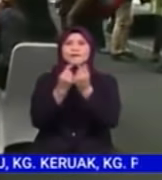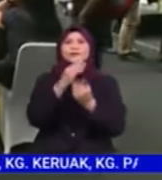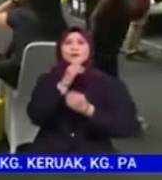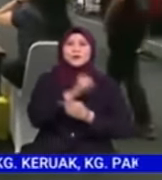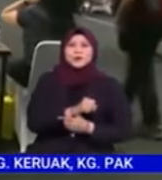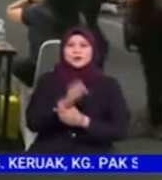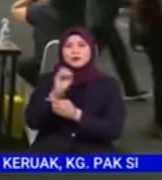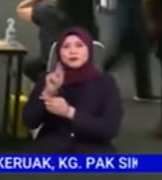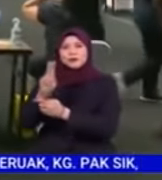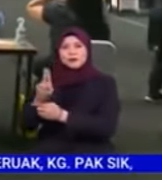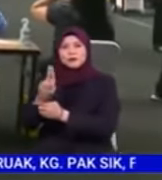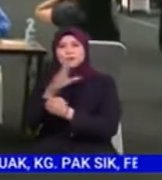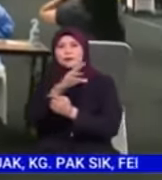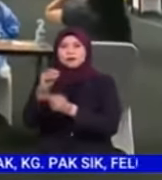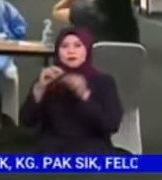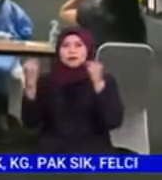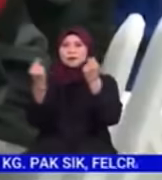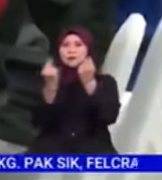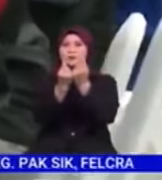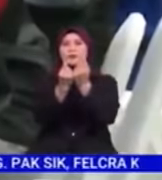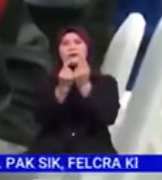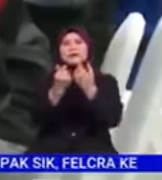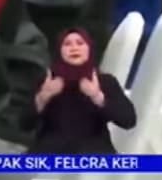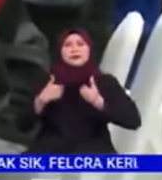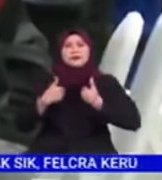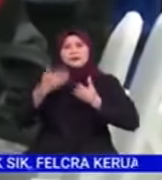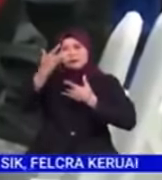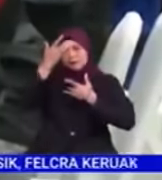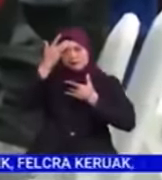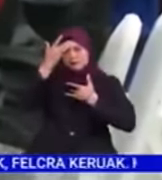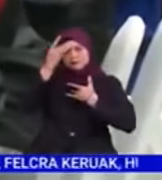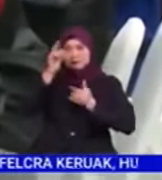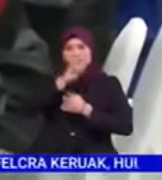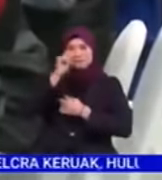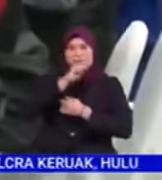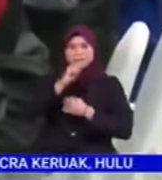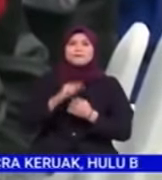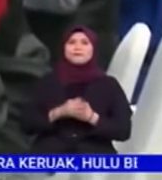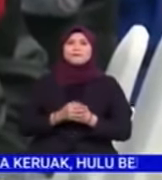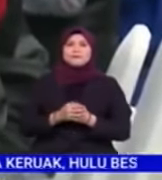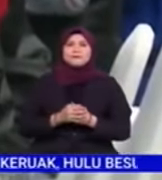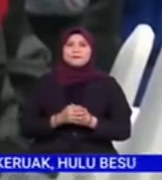Mars oke you dan kumpulan yang mempunyai penyakit kronik